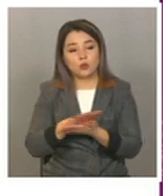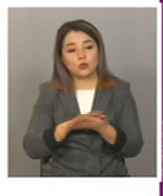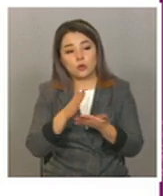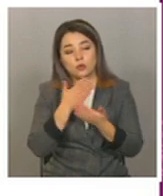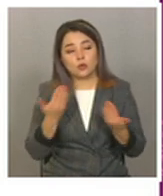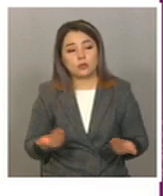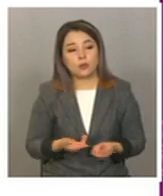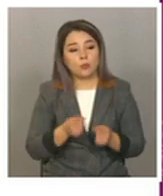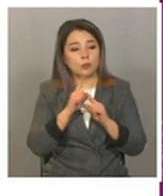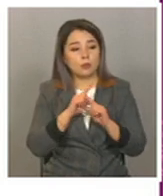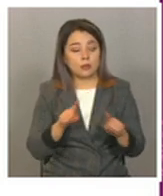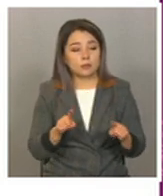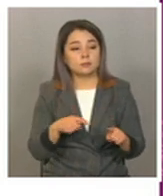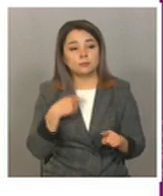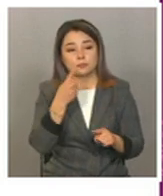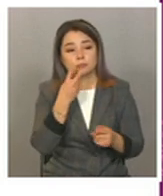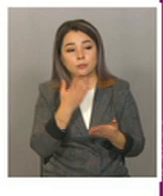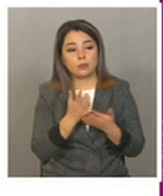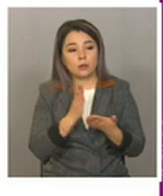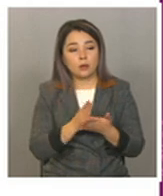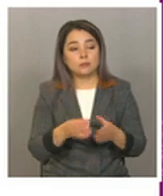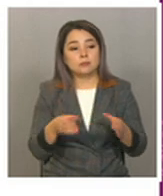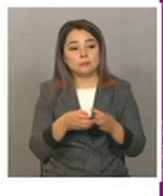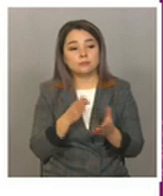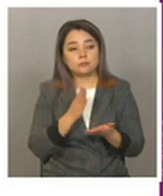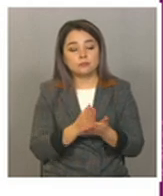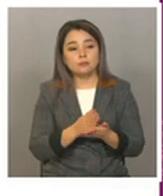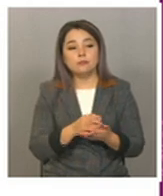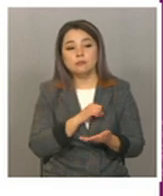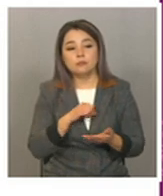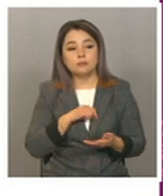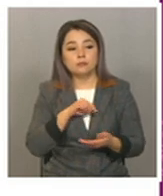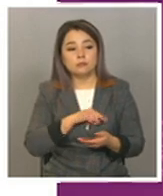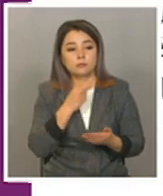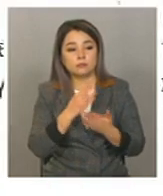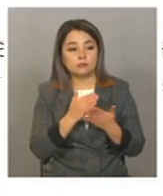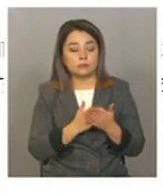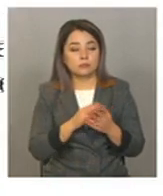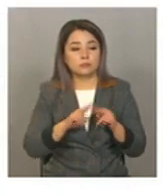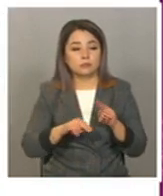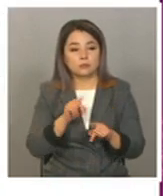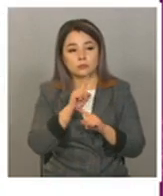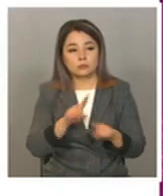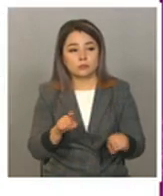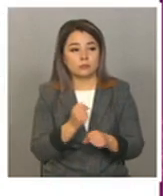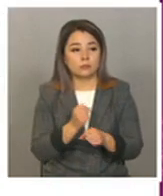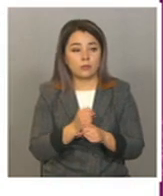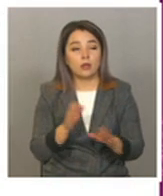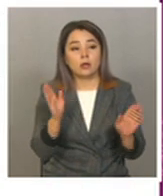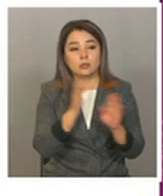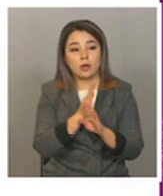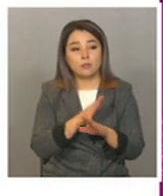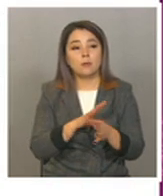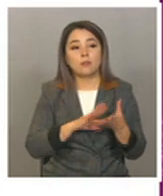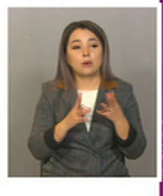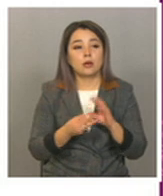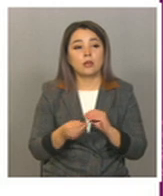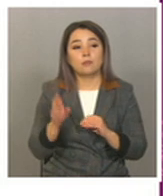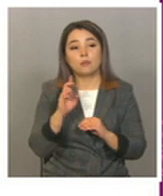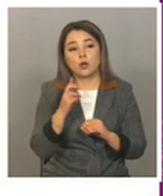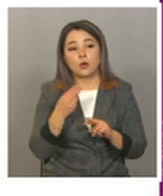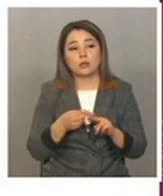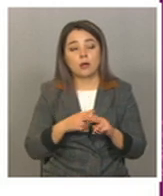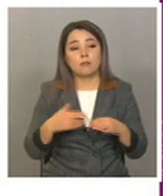болмайды. Түрде, популяцияда ағзасыз жүйе құралмайды. Табиғаттағы барлық биологиялық